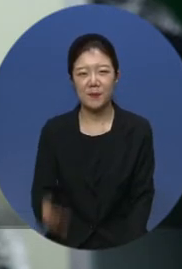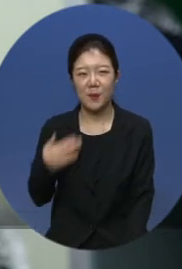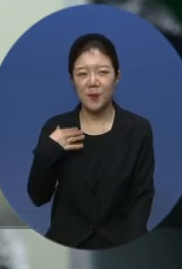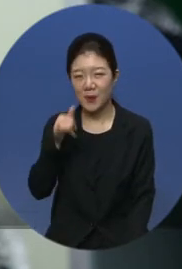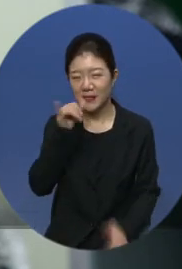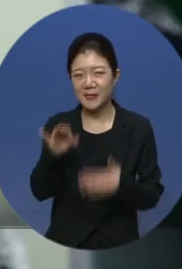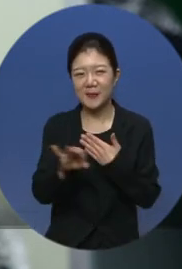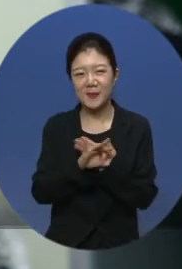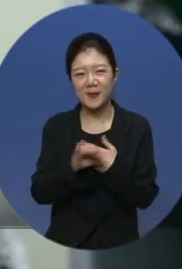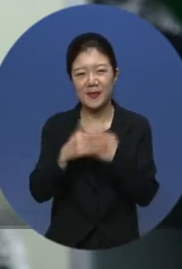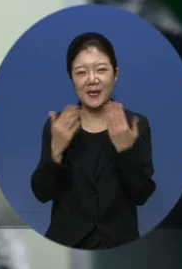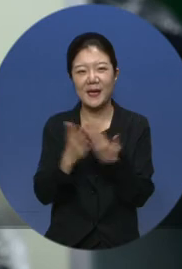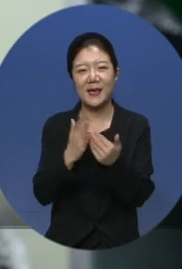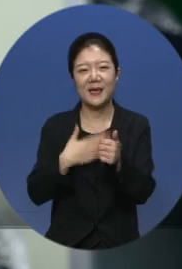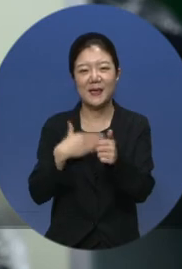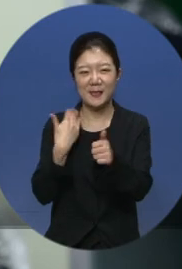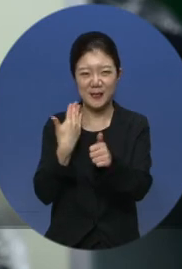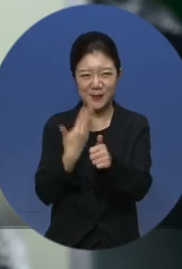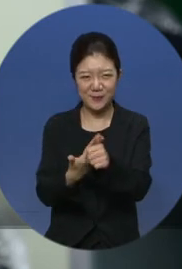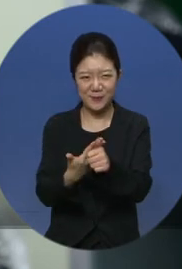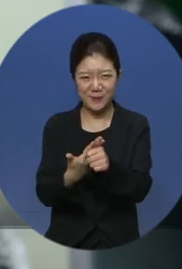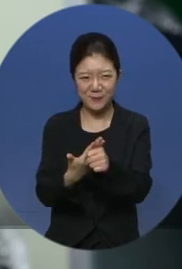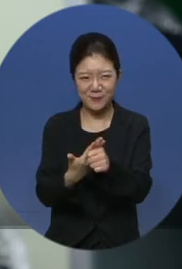모르는 거는 알려주고